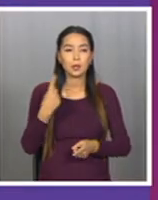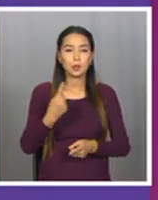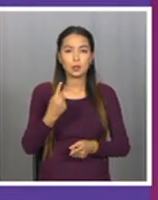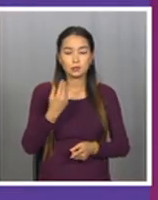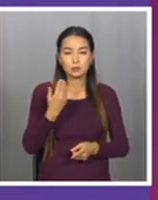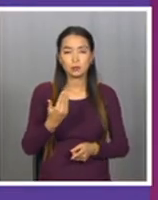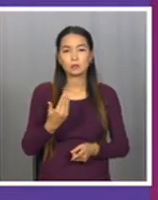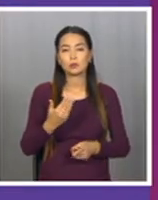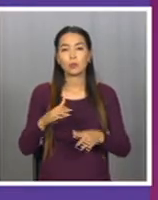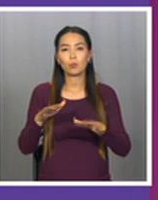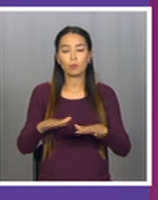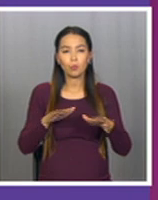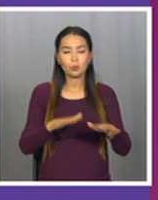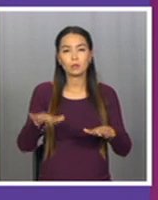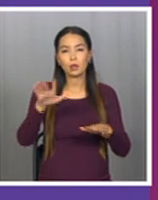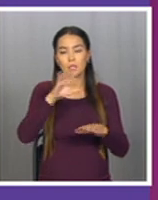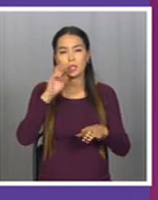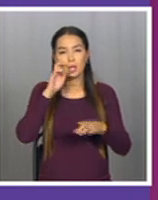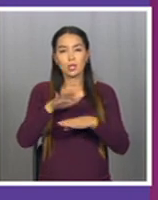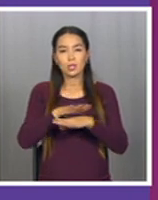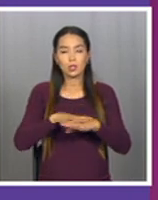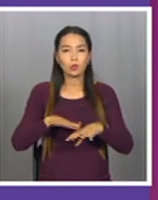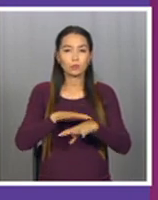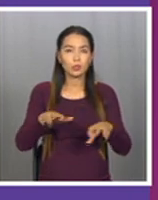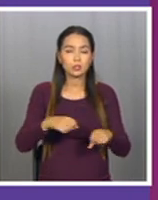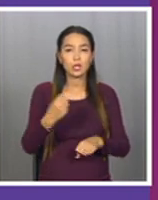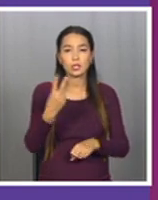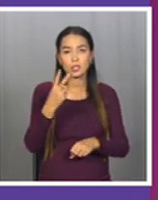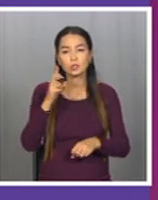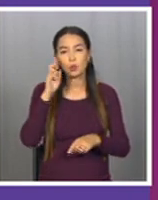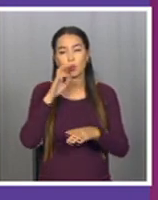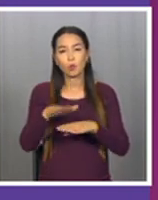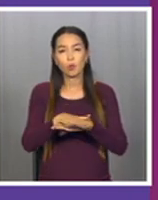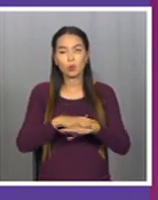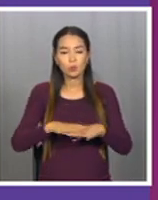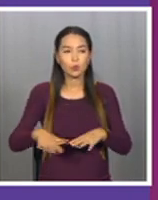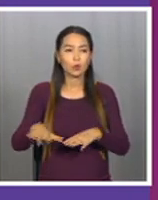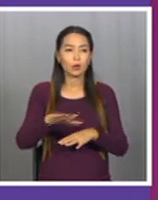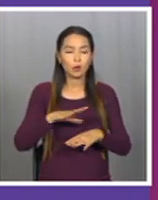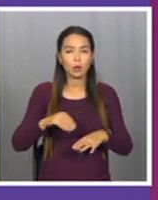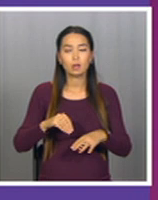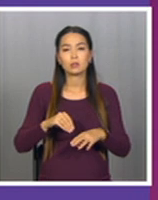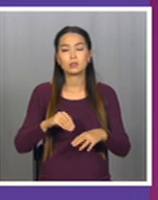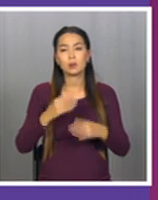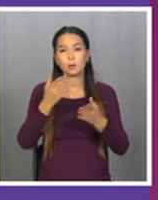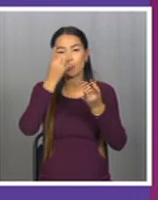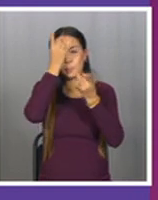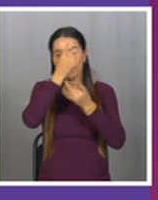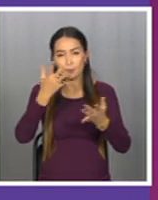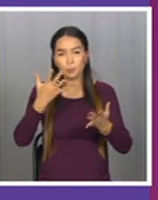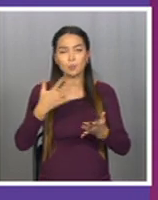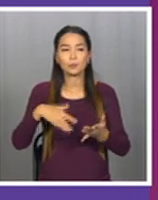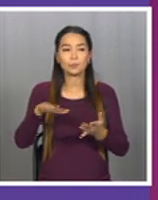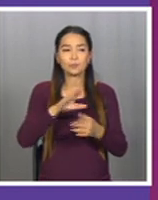отырықшы елдерді жаулап алып, екінші отырықшы елдерді жаулау процесі кезінде мәдени